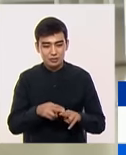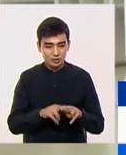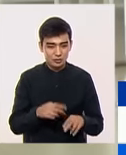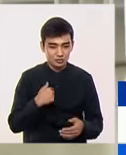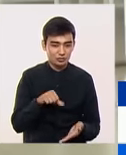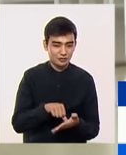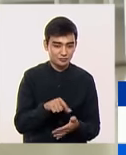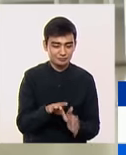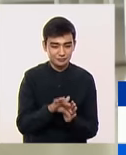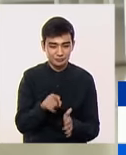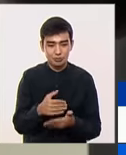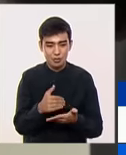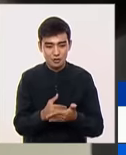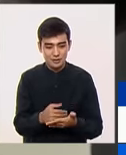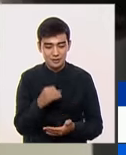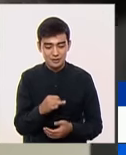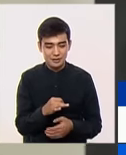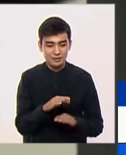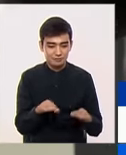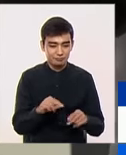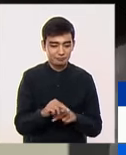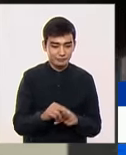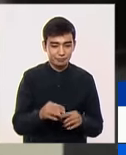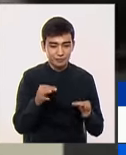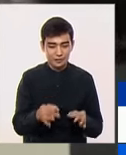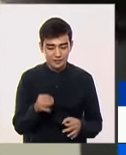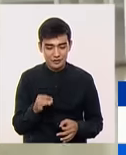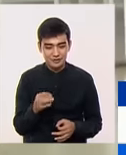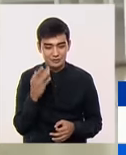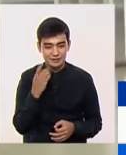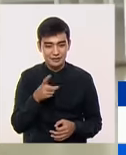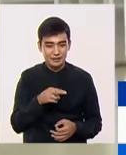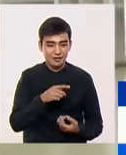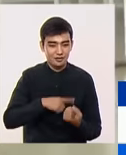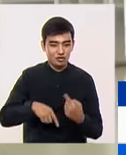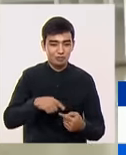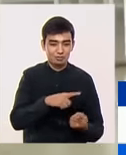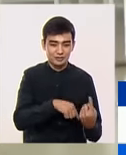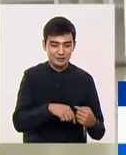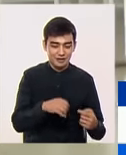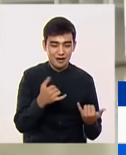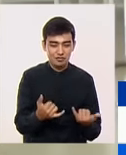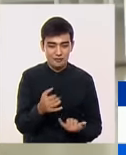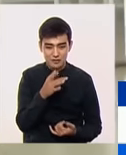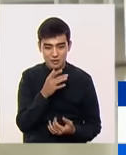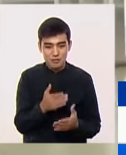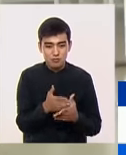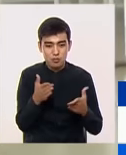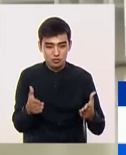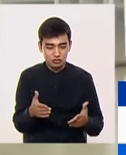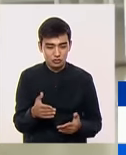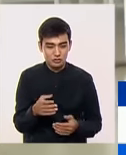в этой целевой программе ребята привлекаются непосредственно для нашего предприятия сейчас на данный момент даже больше